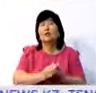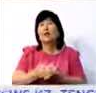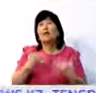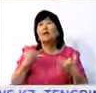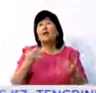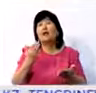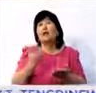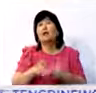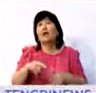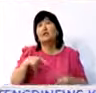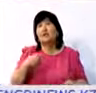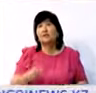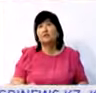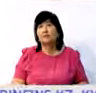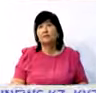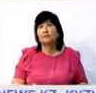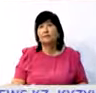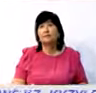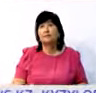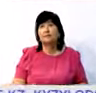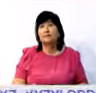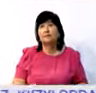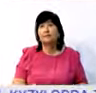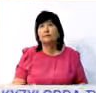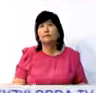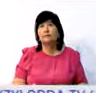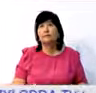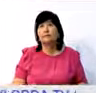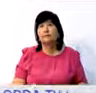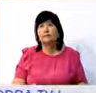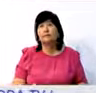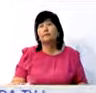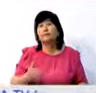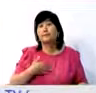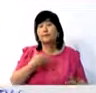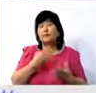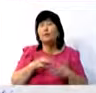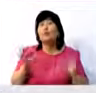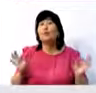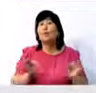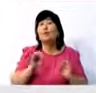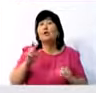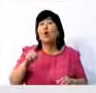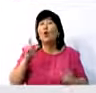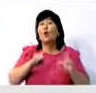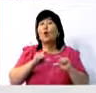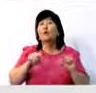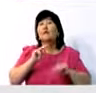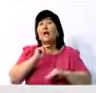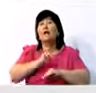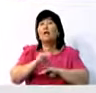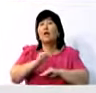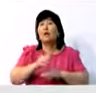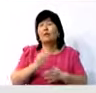тәнті болғандықтарын жеткізді. Merhaba, iyi akşamlar. Мен өзім музыкантпын, университетте сабақ беремін.